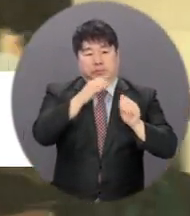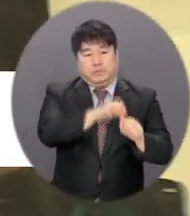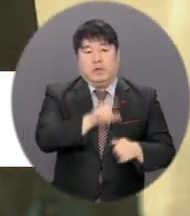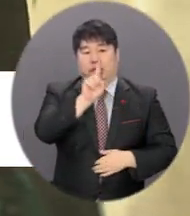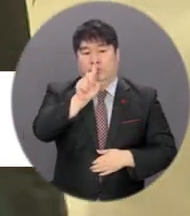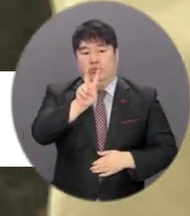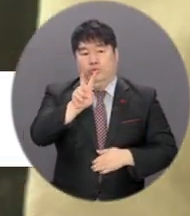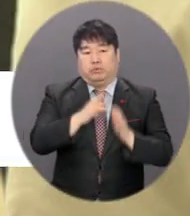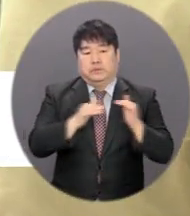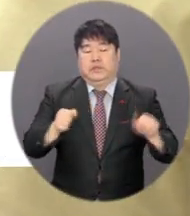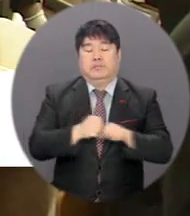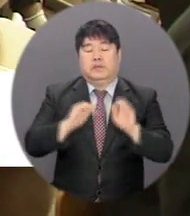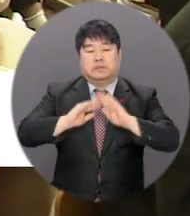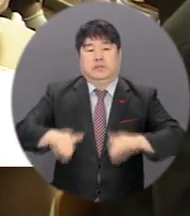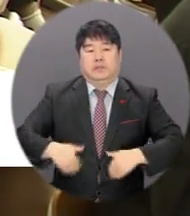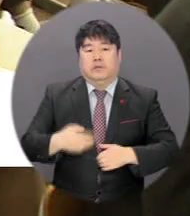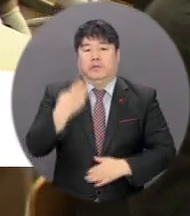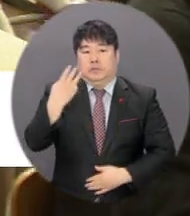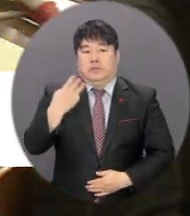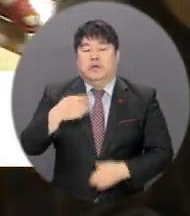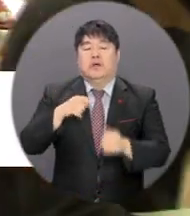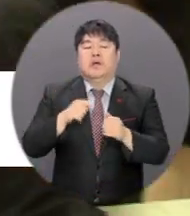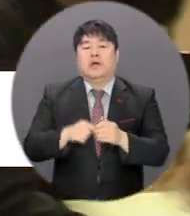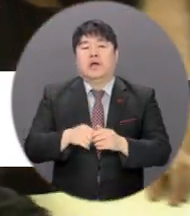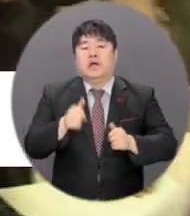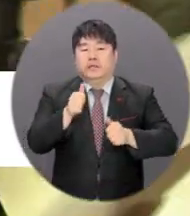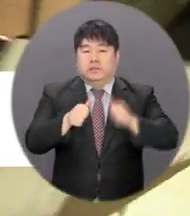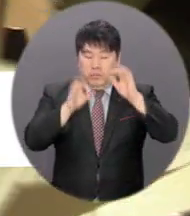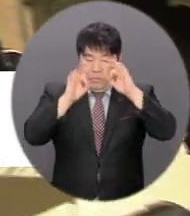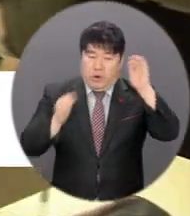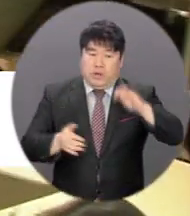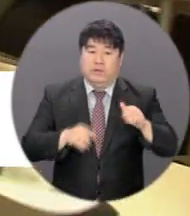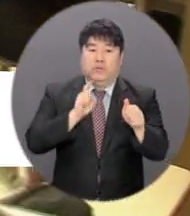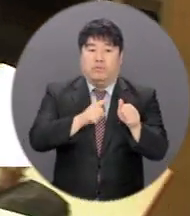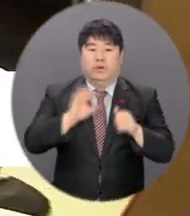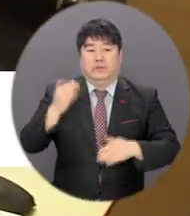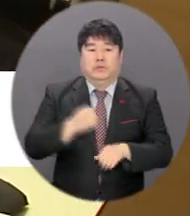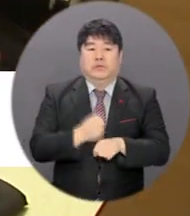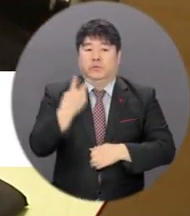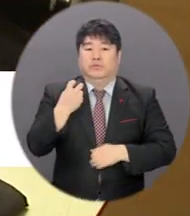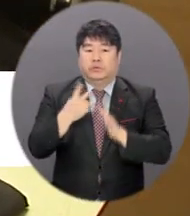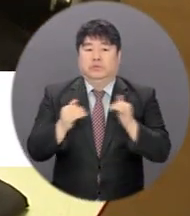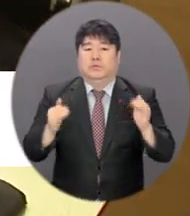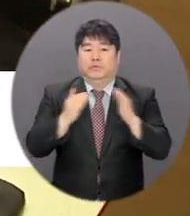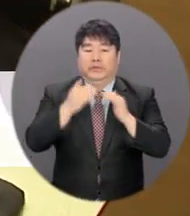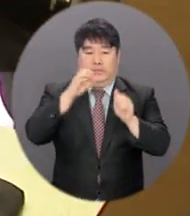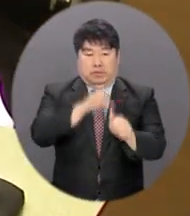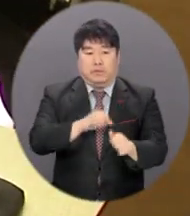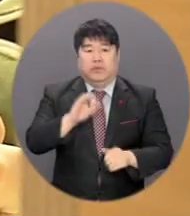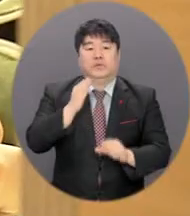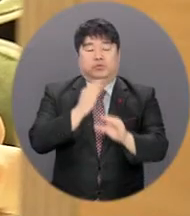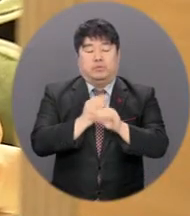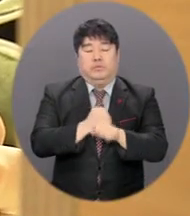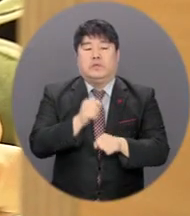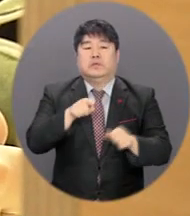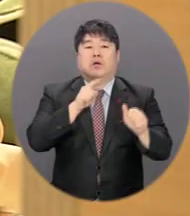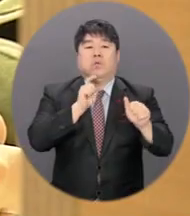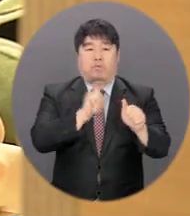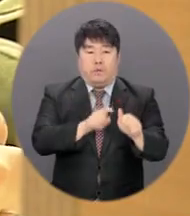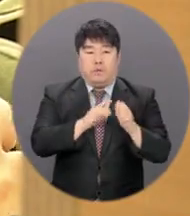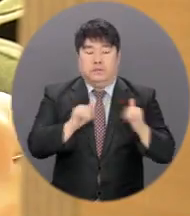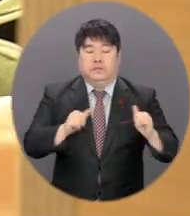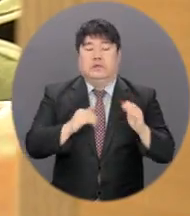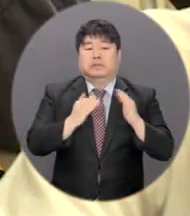확인됐습니다. 전남에서는 3명의 수험생이 확진됐고 22명이 자가격리 중입니다. 이들 확진자와